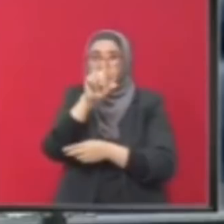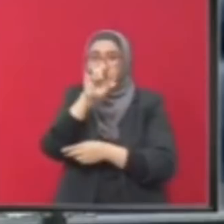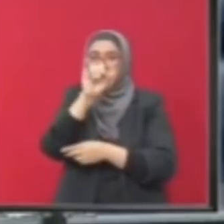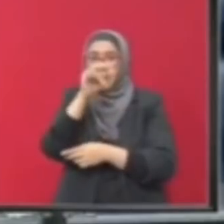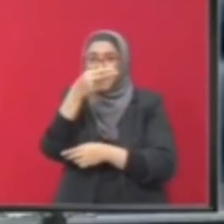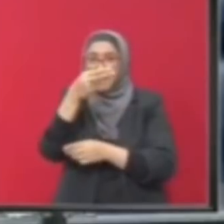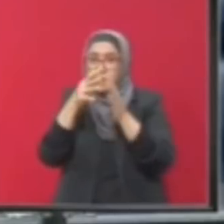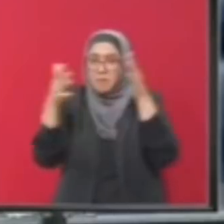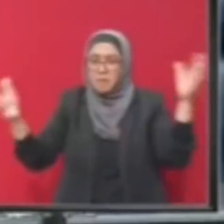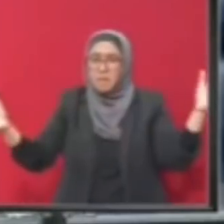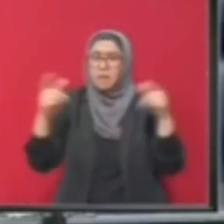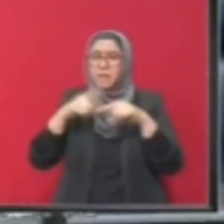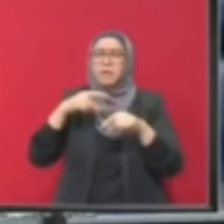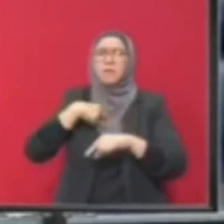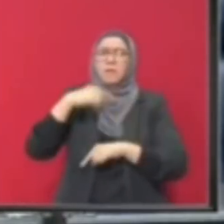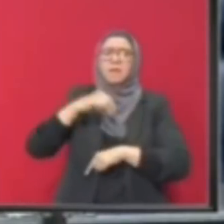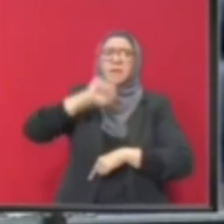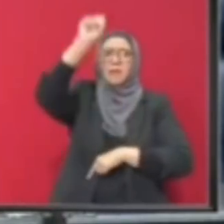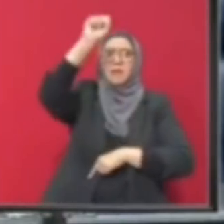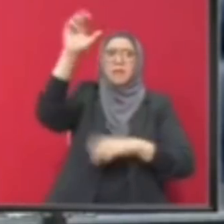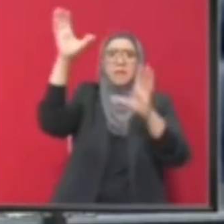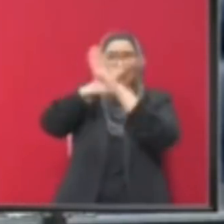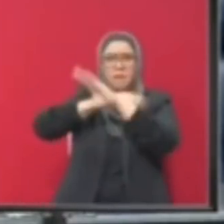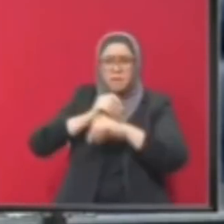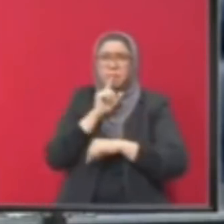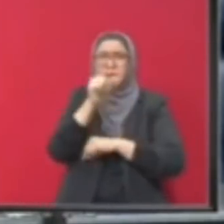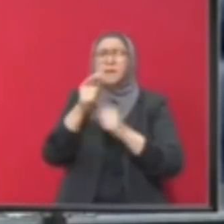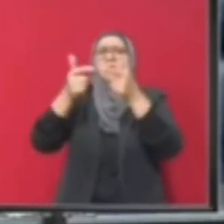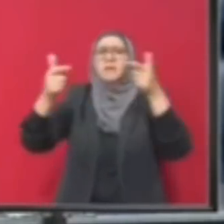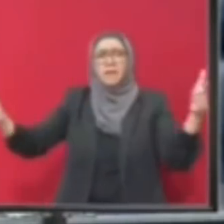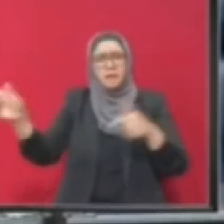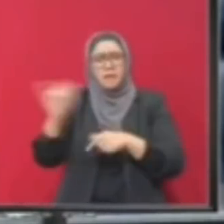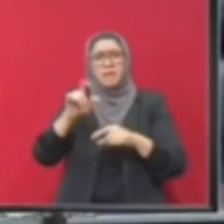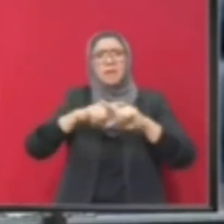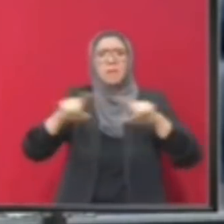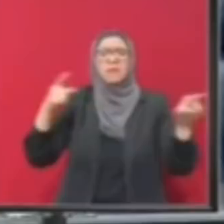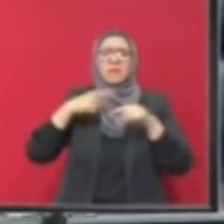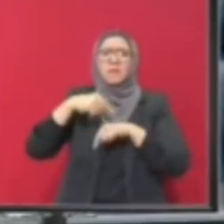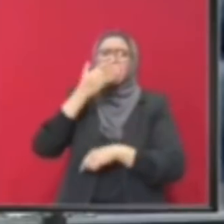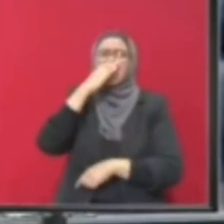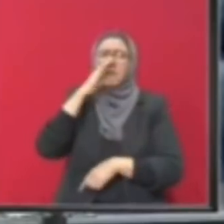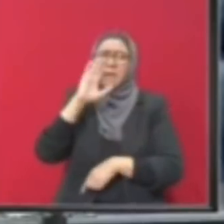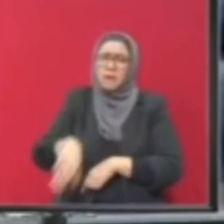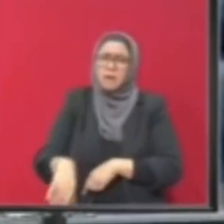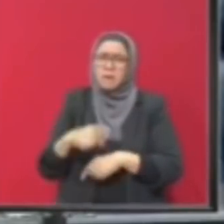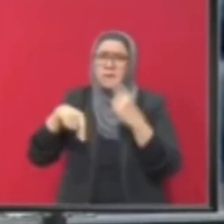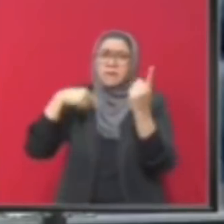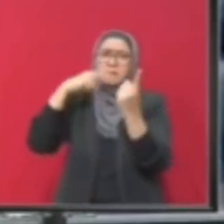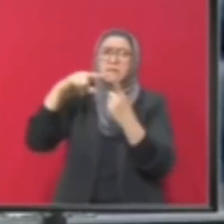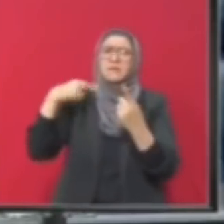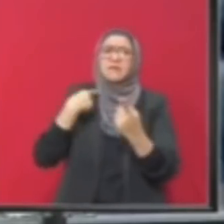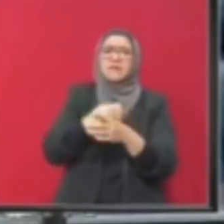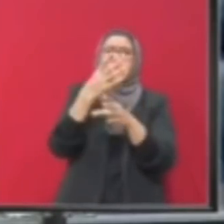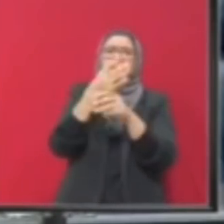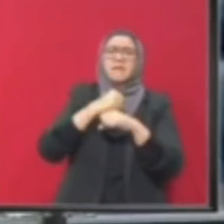besar. Tapi malangnya semenjak kita mencapai kemerdekaan, kita hanya mendapat peruntukan lebih kurang